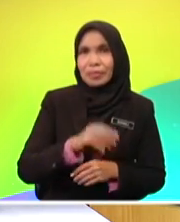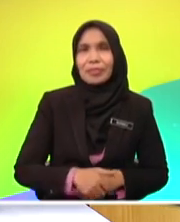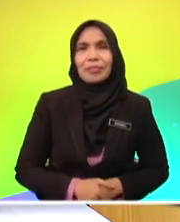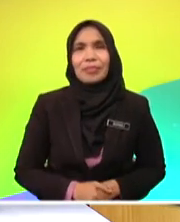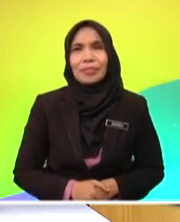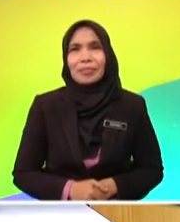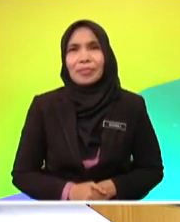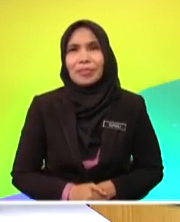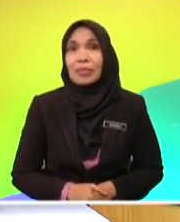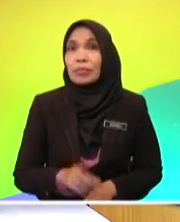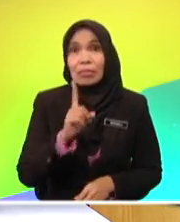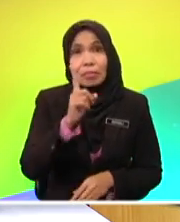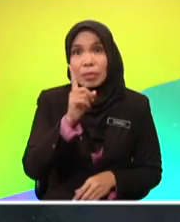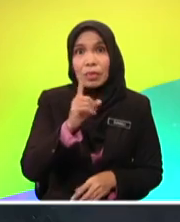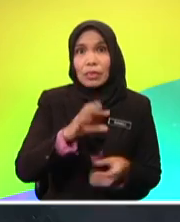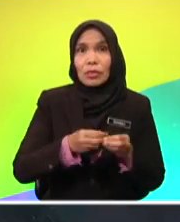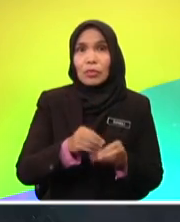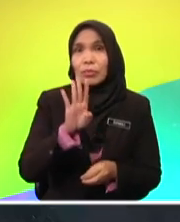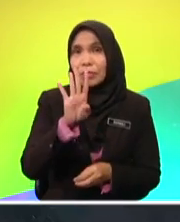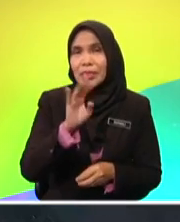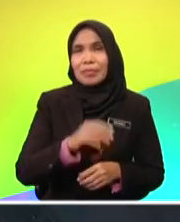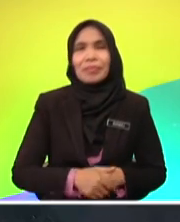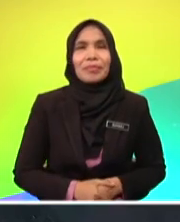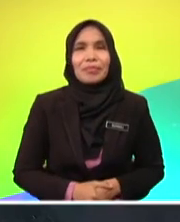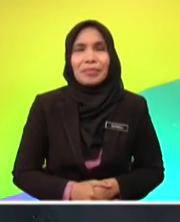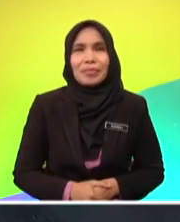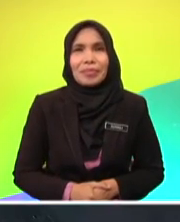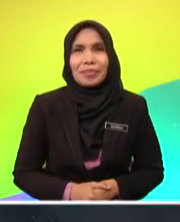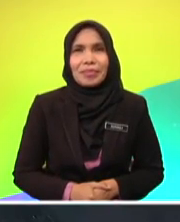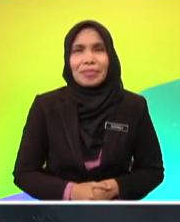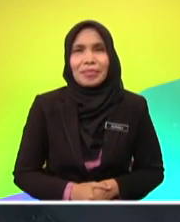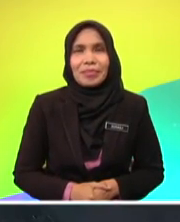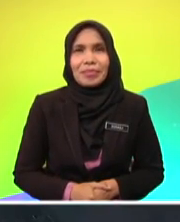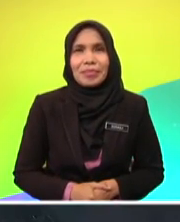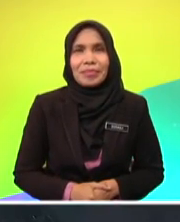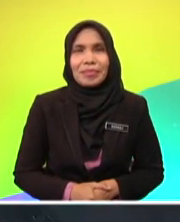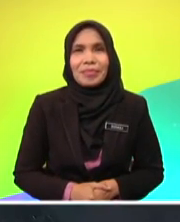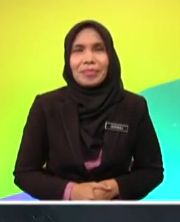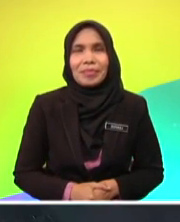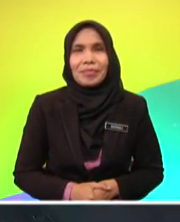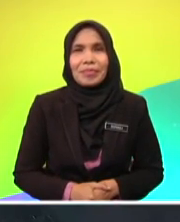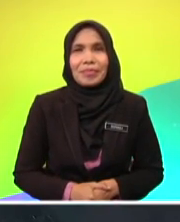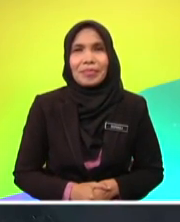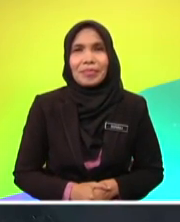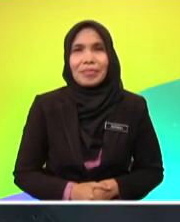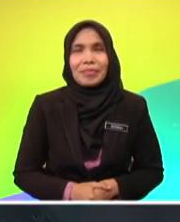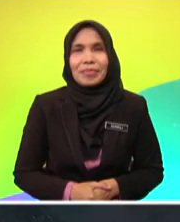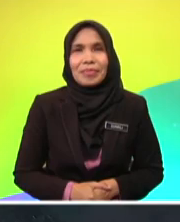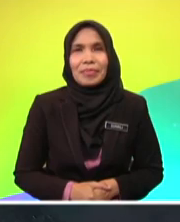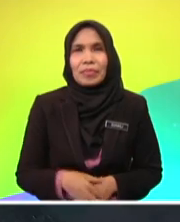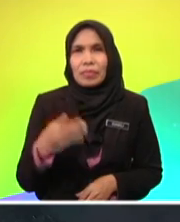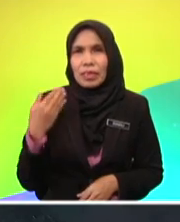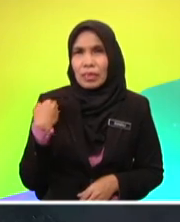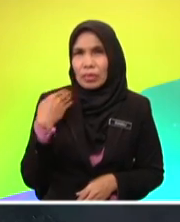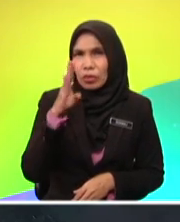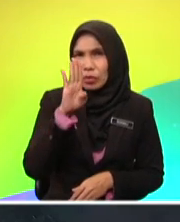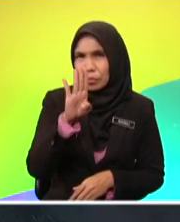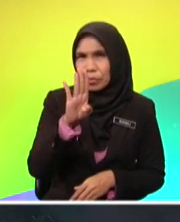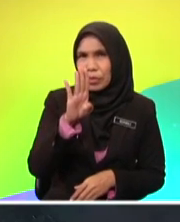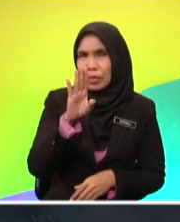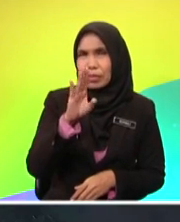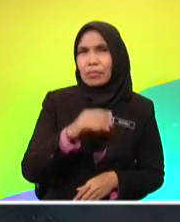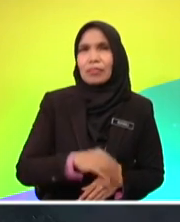nombor empat? Nombor empat. Nombor empat di hujung sana cikgu menegak. Menegak. Dia ada empat huruf yang cikgu